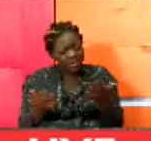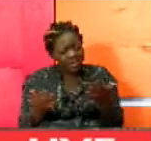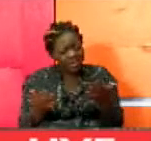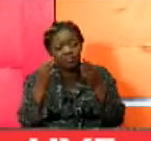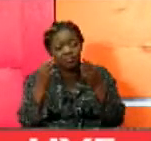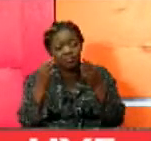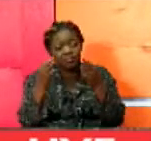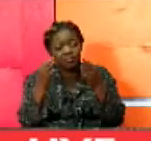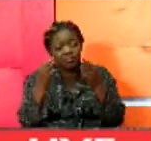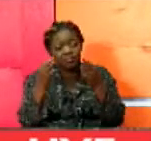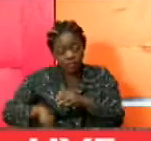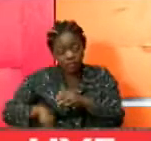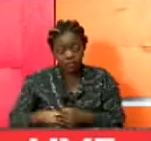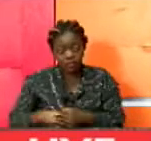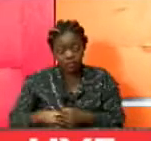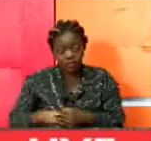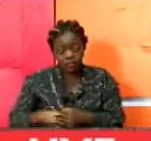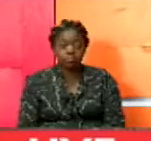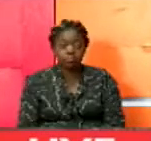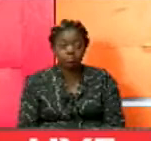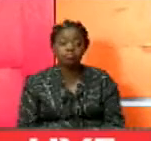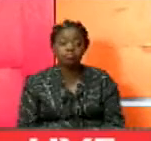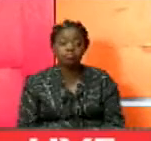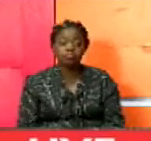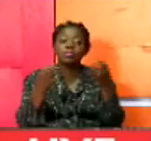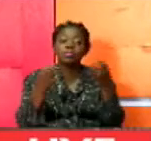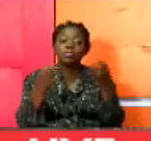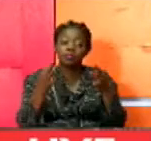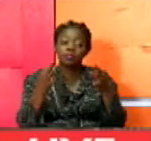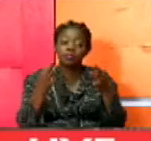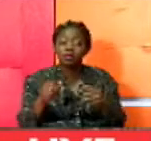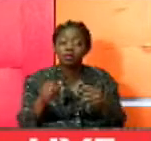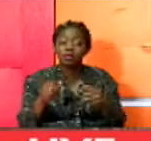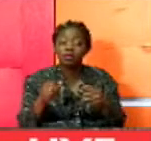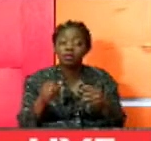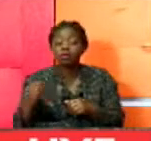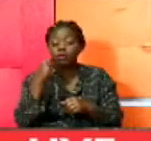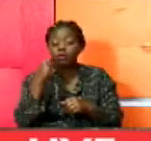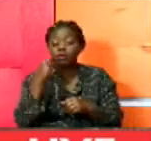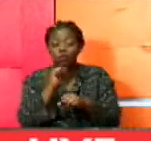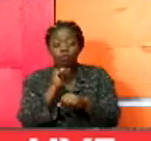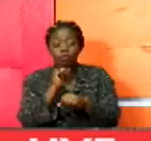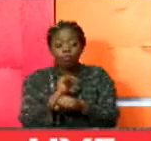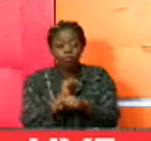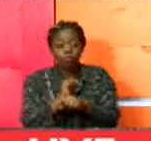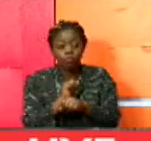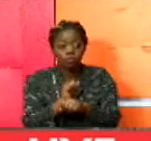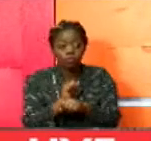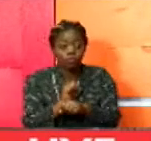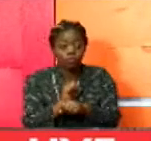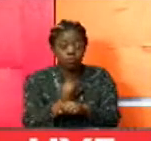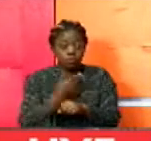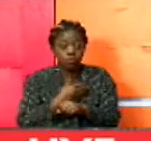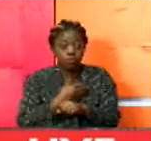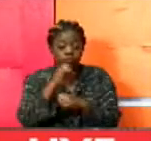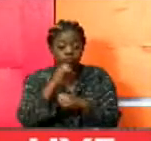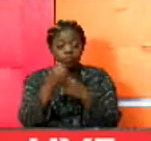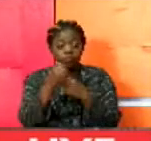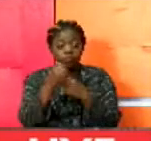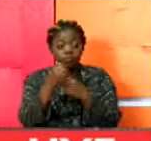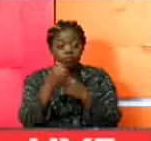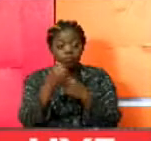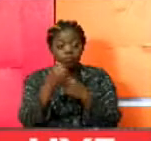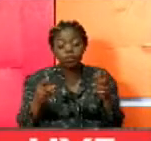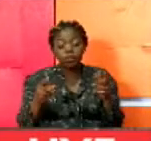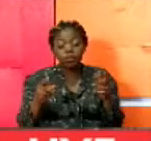okuzuukuka ku makya, kitegeeza ebintu bingi nnyo. Bannaffe abakola oba olina omulimu gw'okola kitegeeza ne ku mulimu